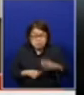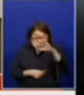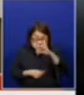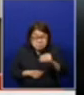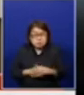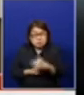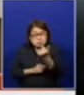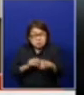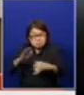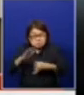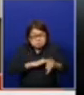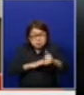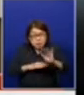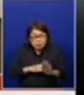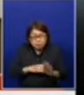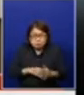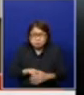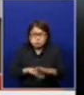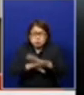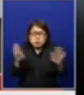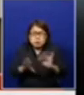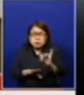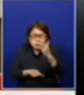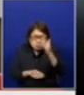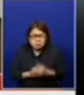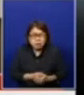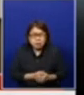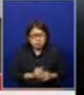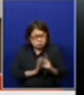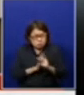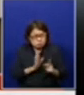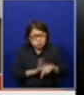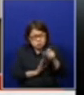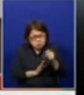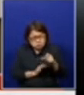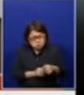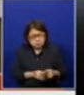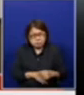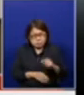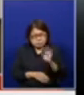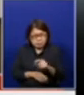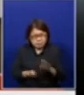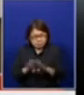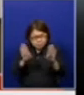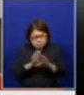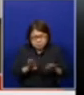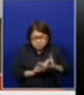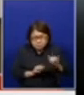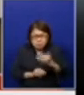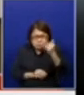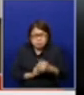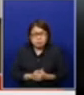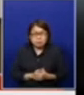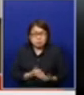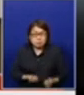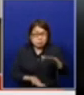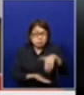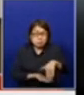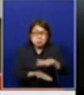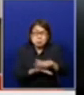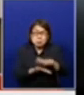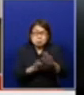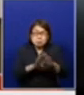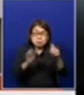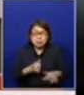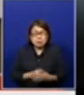ฉุกเฉินก็ไม่เลิกโรงเรียนก็เปิดไม่ได้ก็ไม่รู้ใจทำยังไงครับท่านประธานผมก็เลยฝากไปห